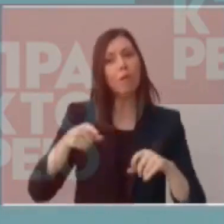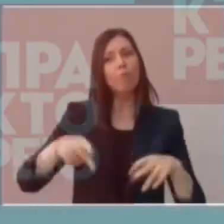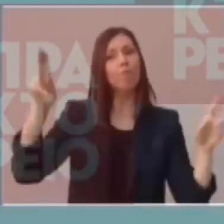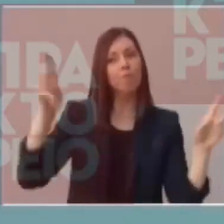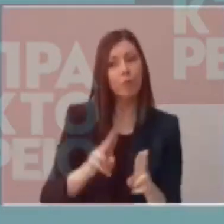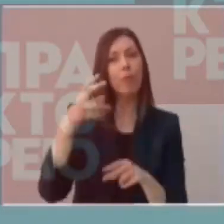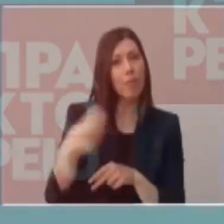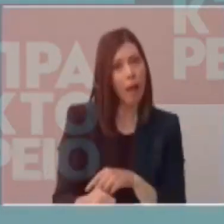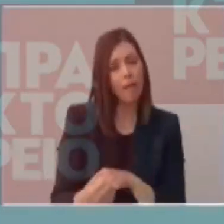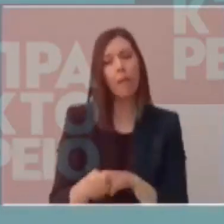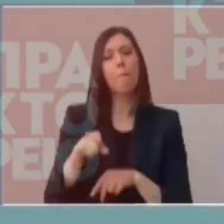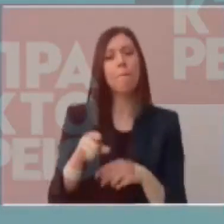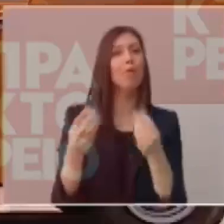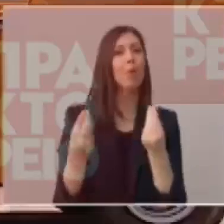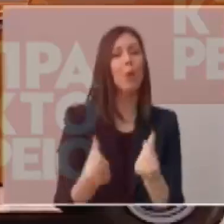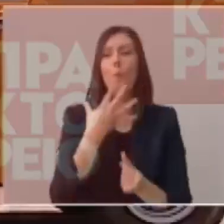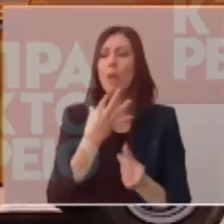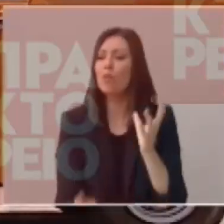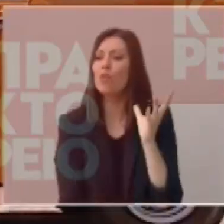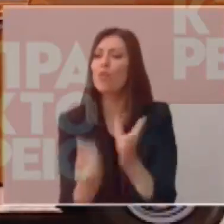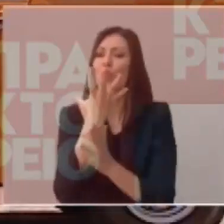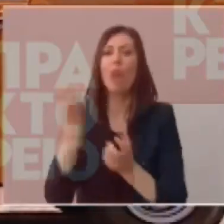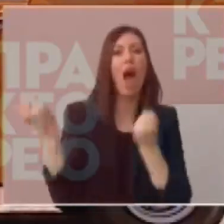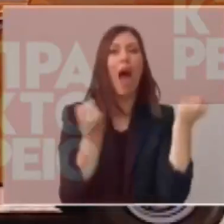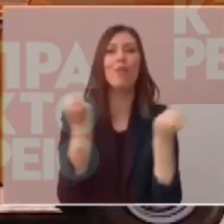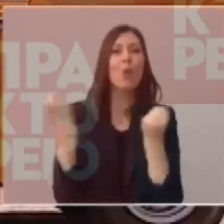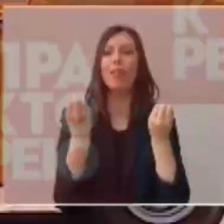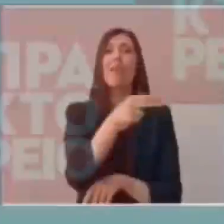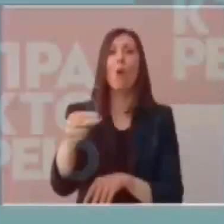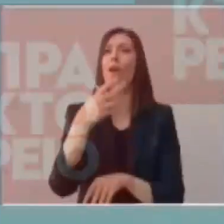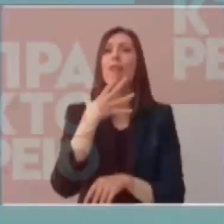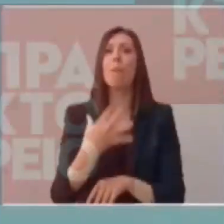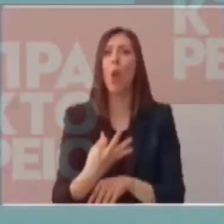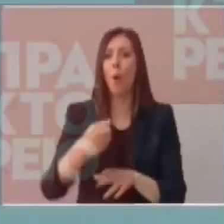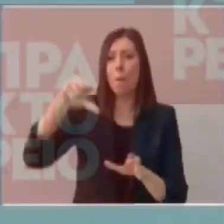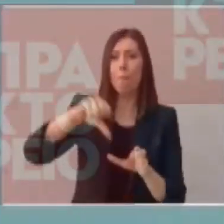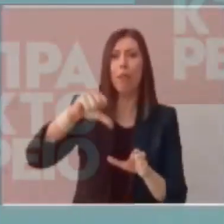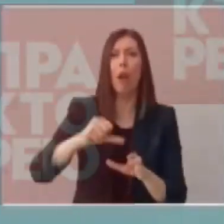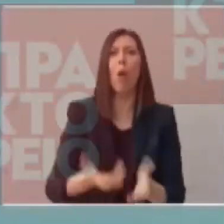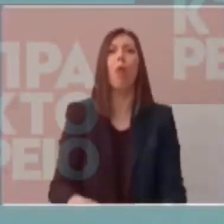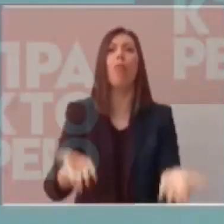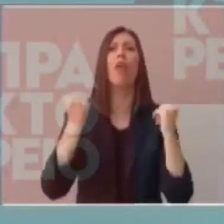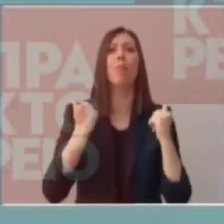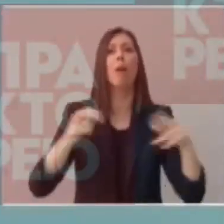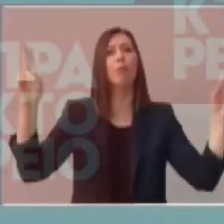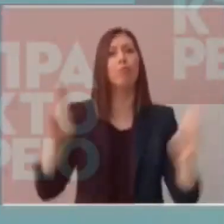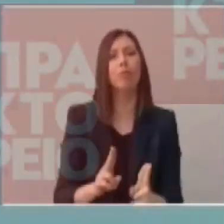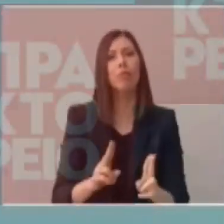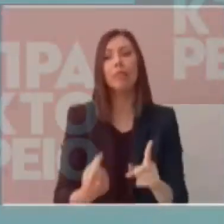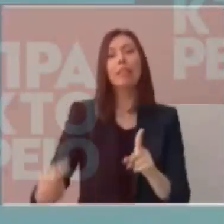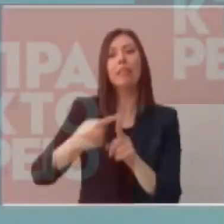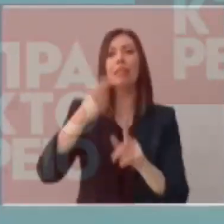νέα ηλεκτρικά αυτοκίνητα, πιο προσιτά στο μέσο εισόδημα. Το πρόγραμμα ηλεκτρικά